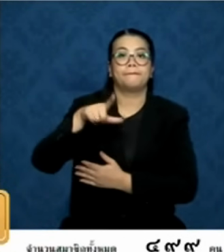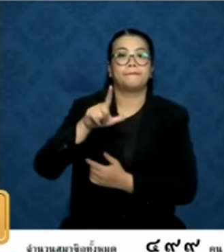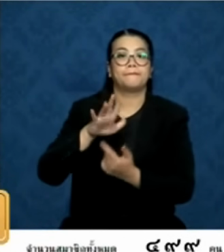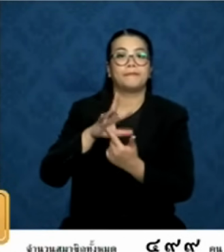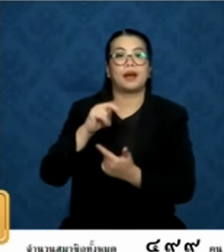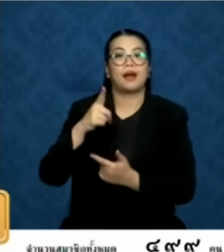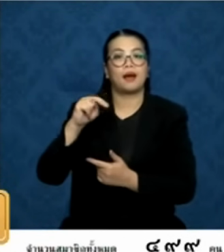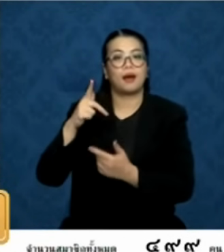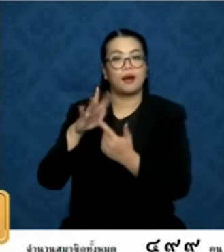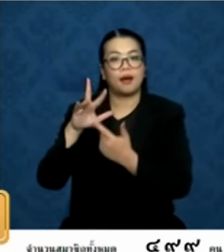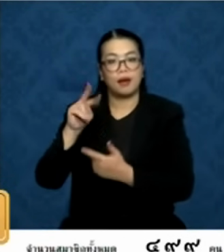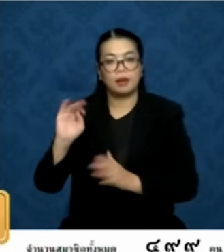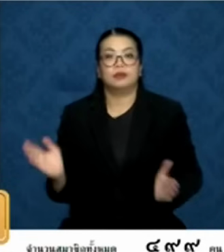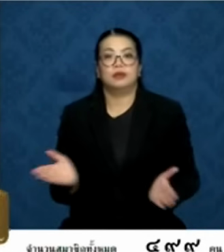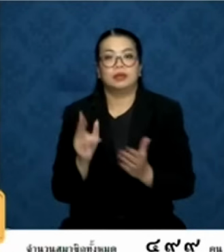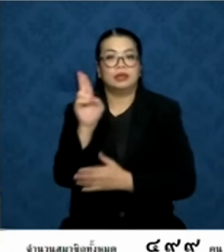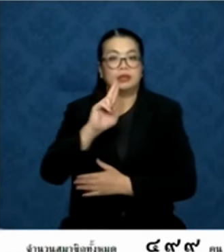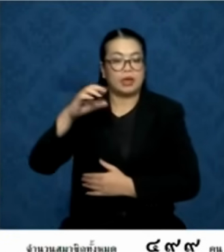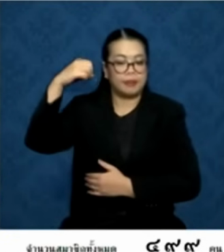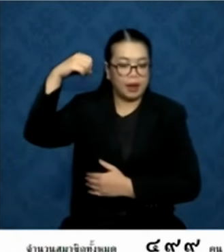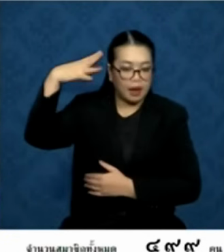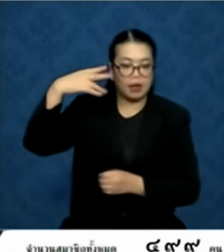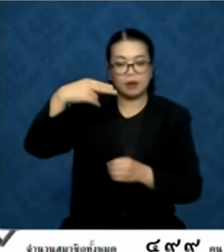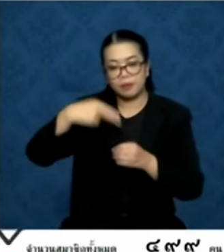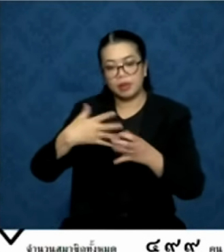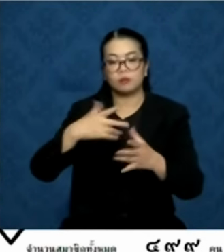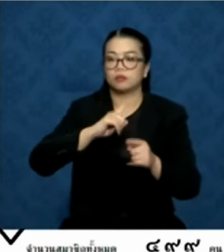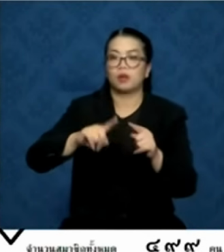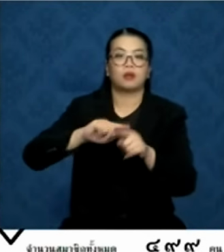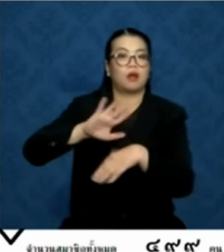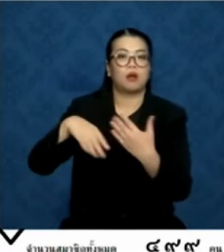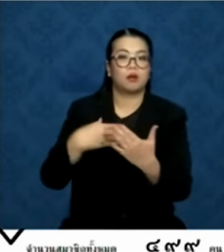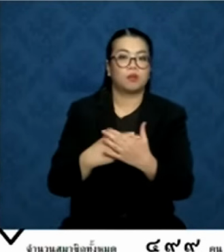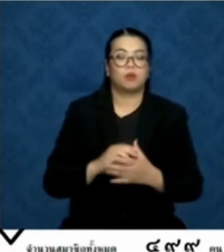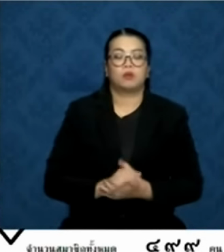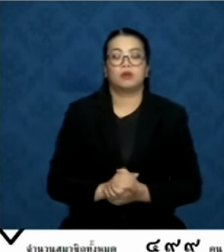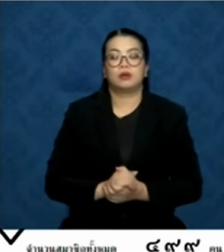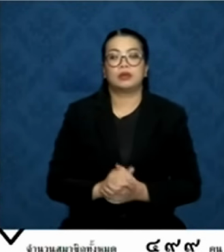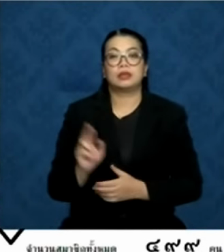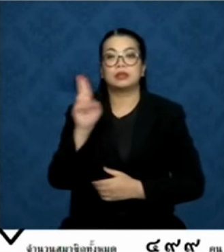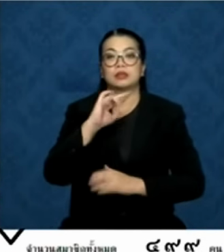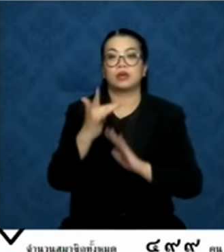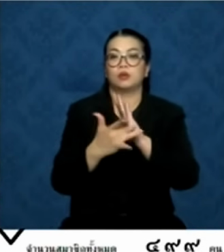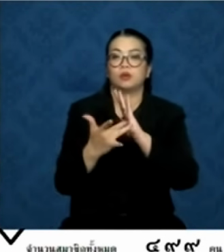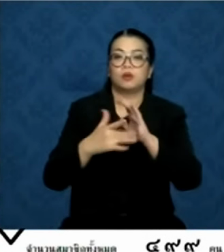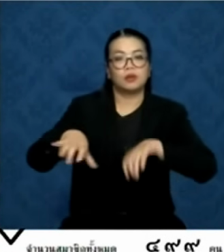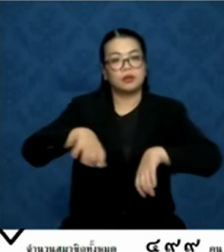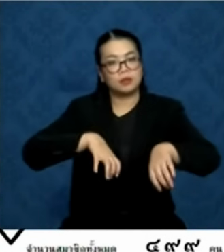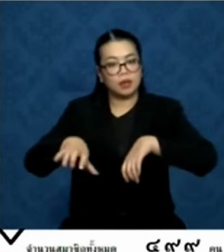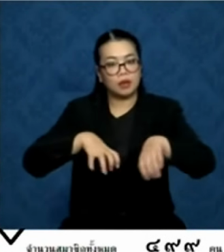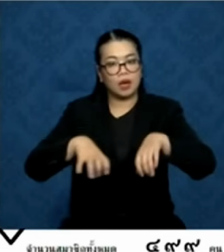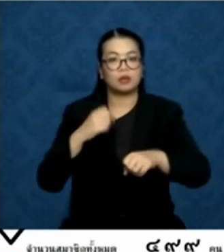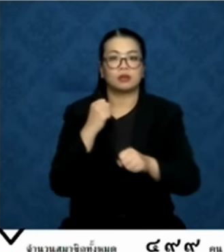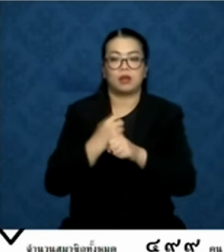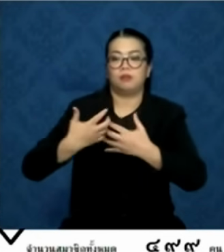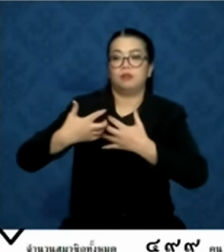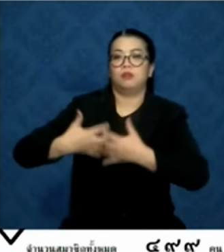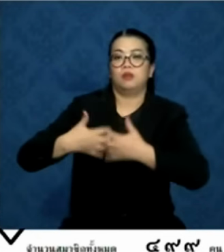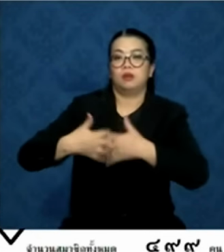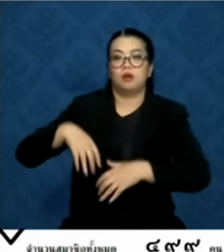เพิ่มประสิทธิภาพการใช้พลังงานในทุกภาคสนับสนุนการใช้เทคโนโลยีเพื่อบริหารจัดการและผลิตพลังงานทด